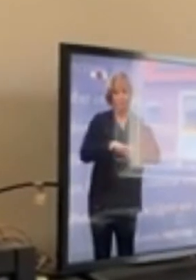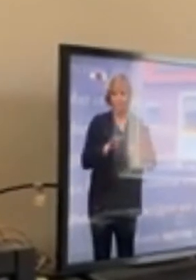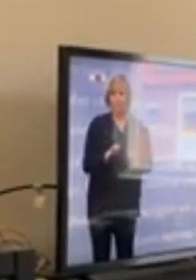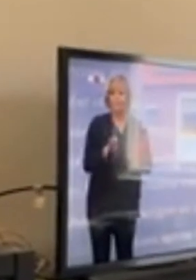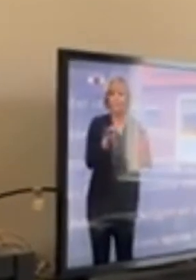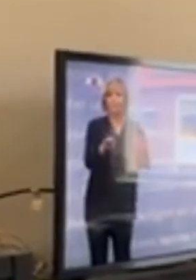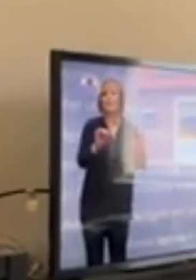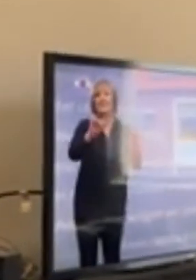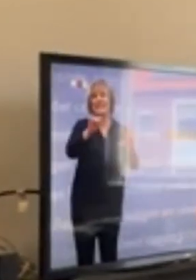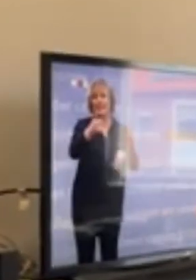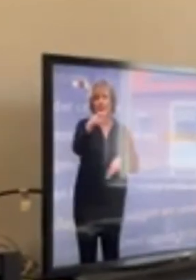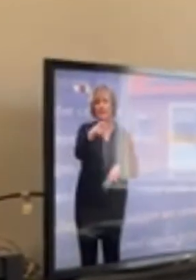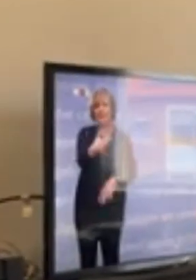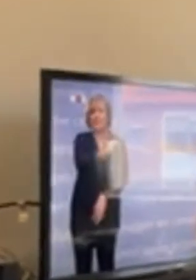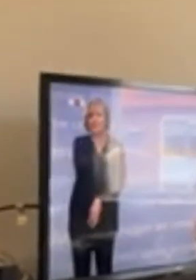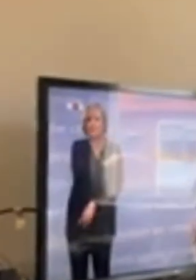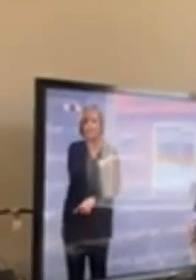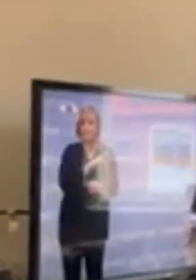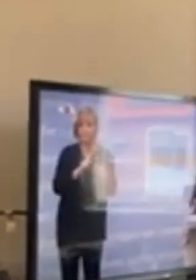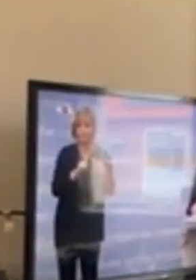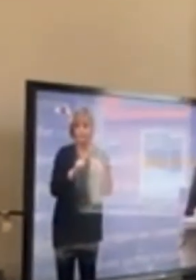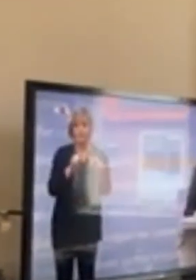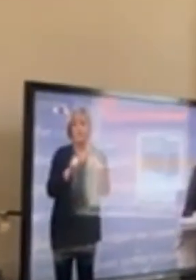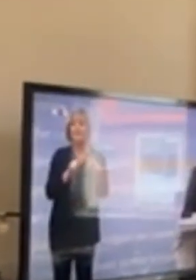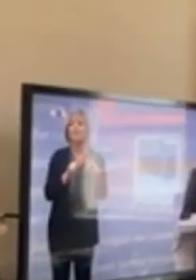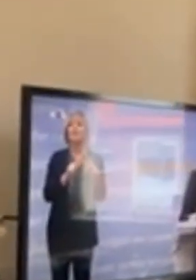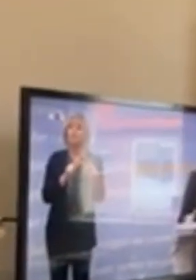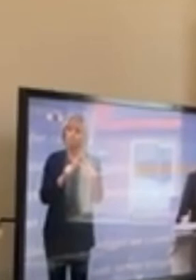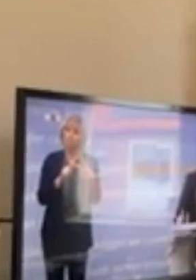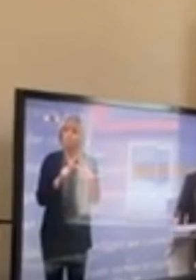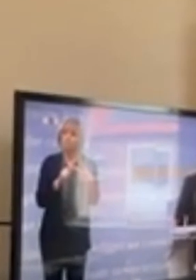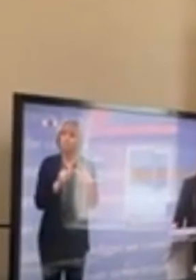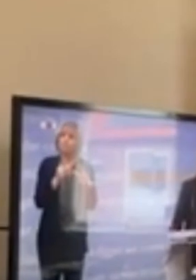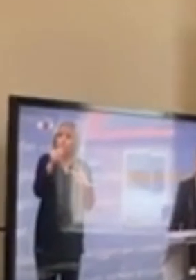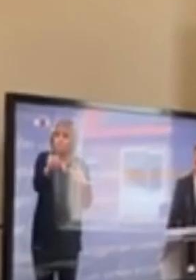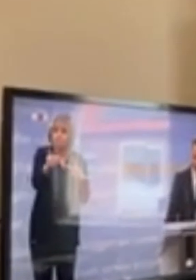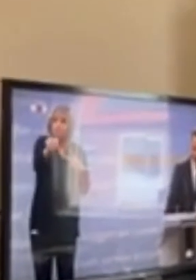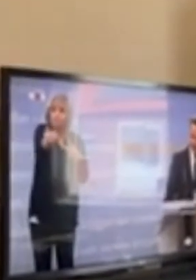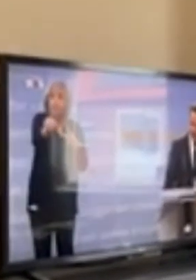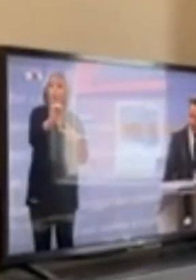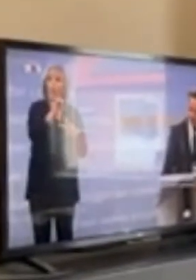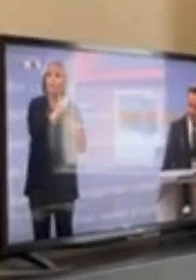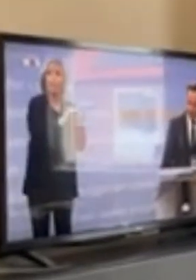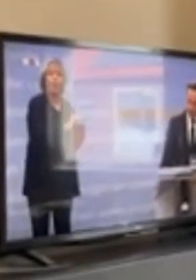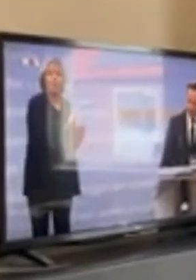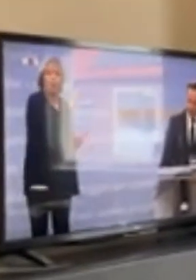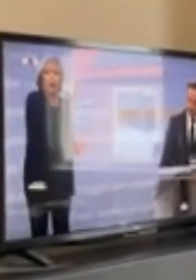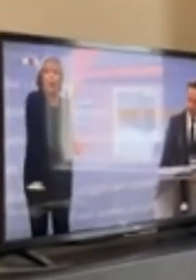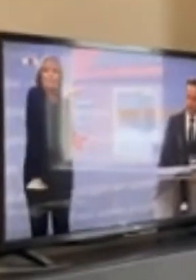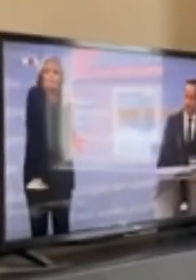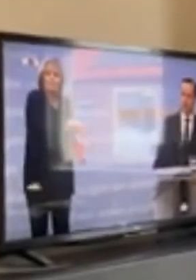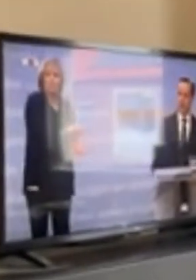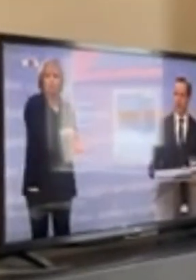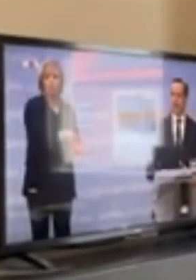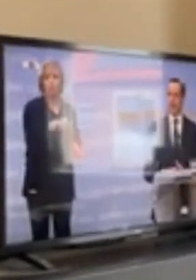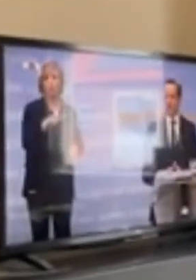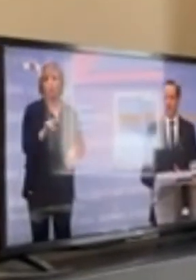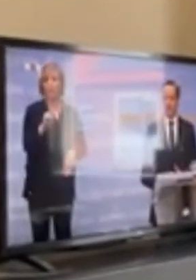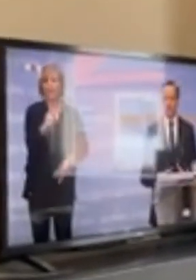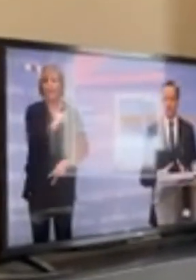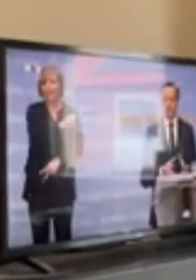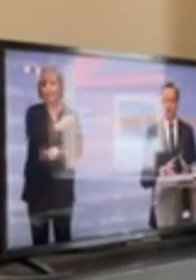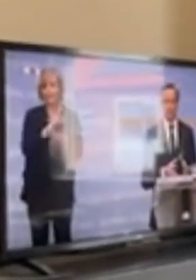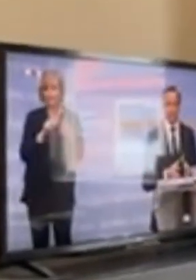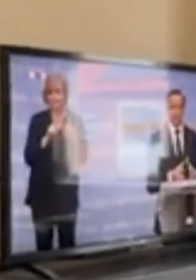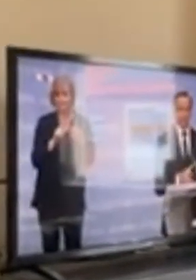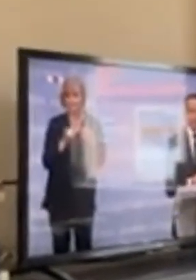willen zetten. En de tweede is dat we om die reden minder voorraad hoeven aan te houden voor die tweede prik. En het derde